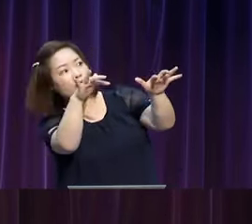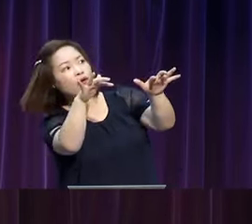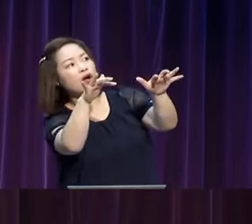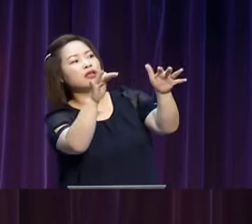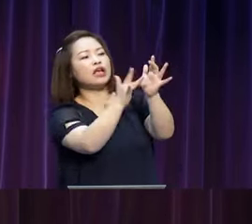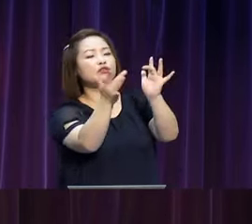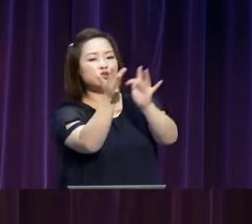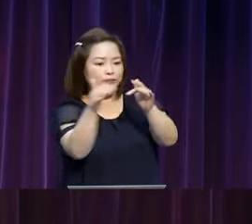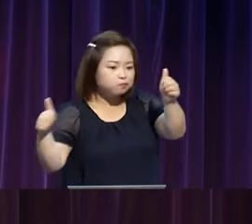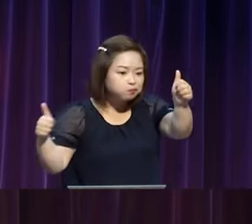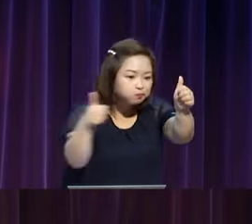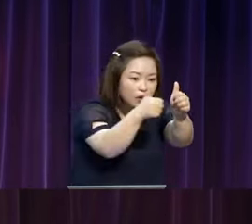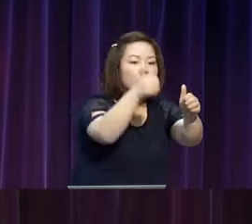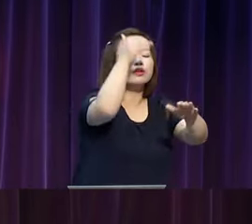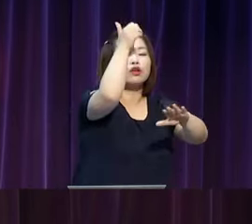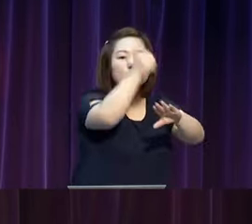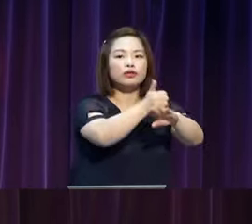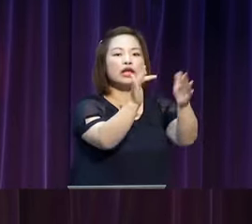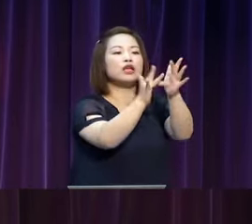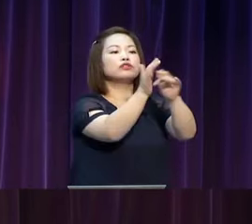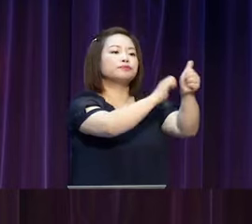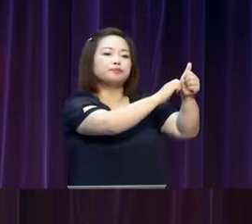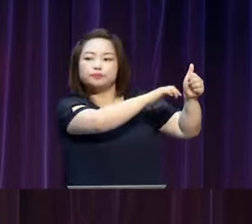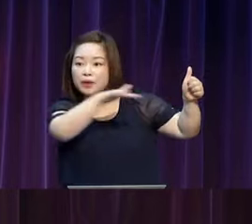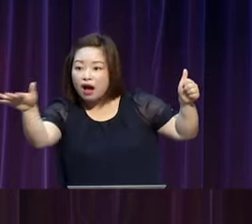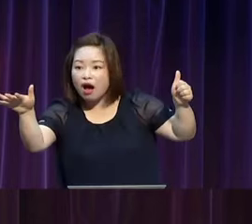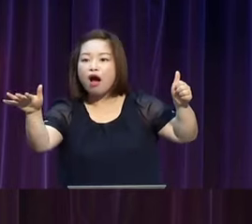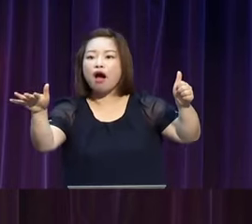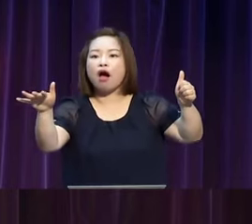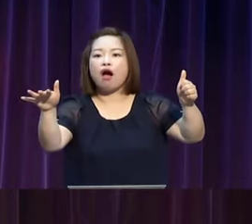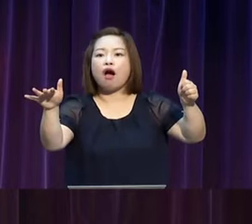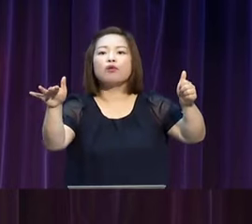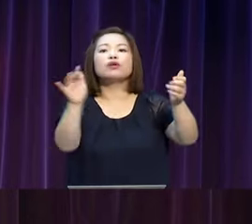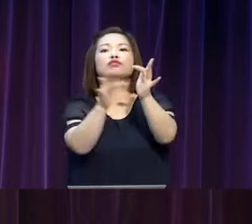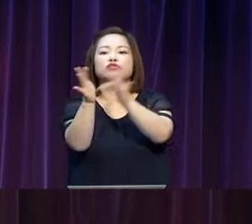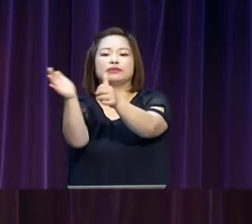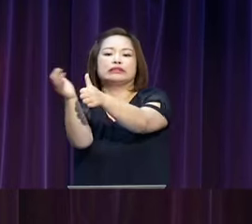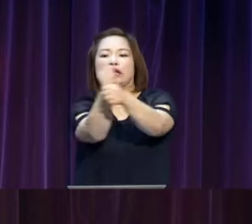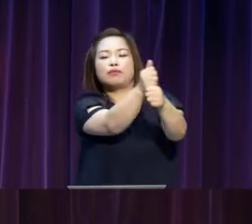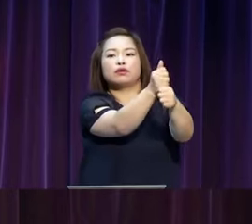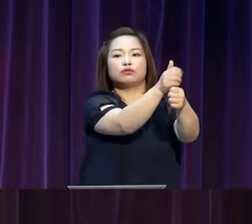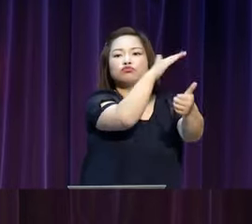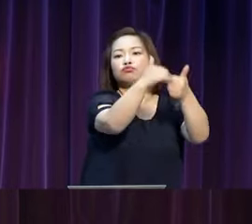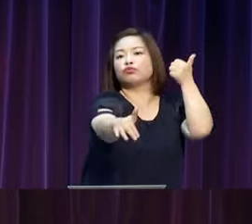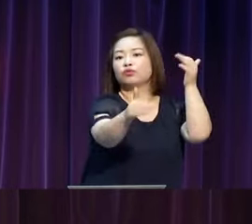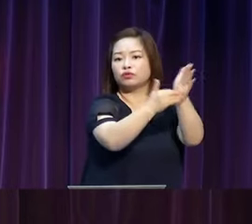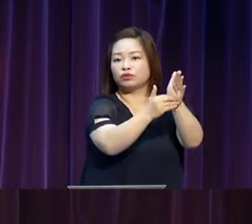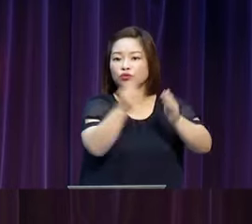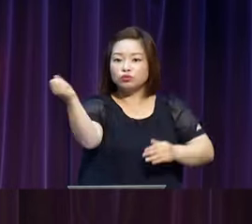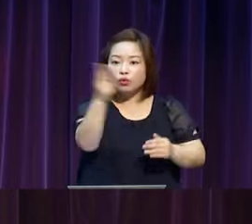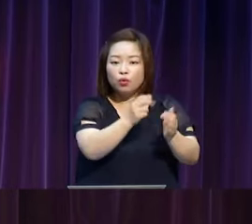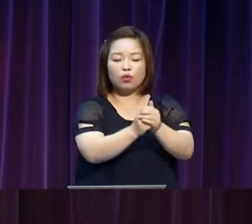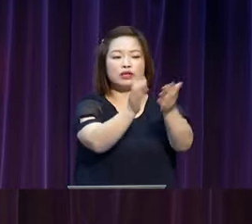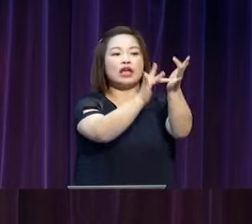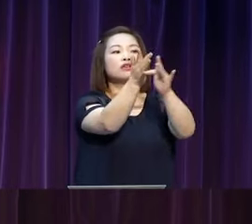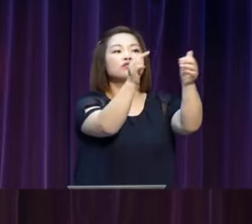예수님이 선택한 제자들 유다 빼고 다 순교했습니다.